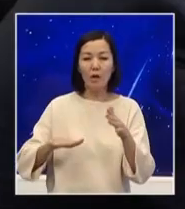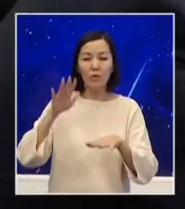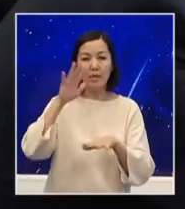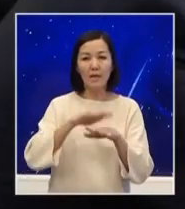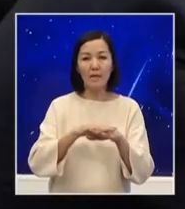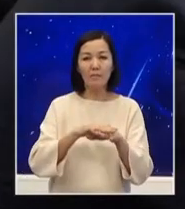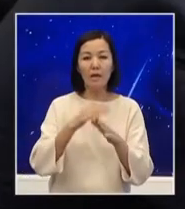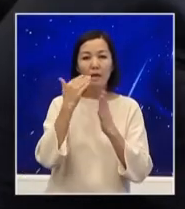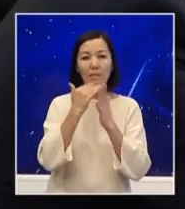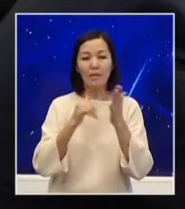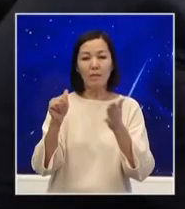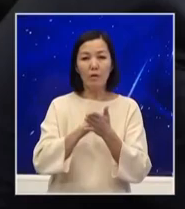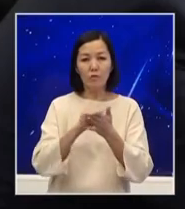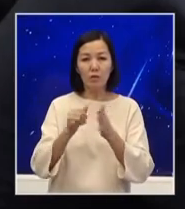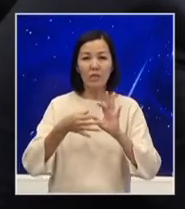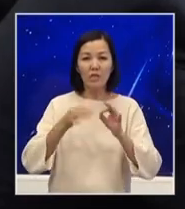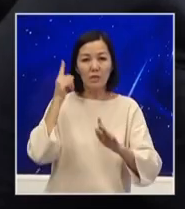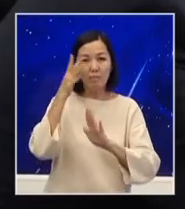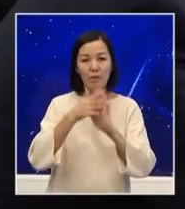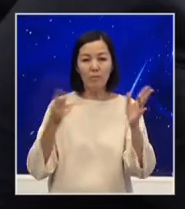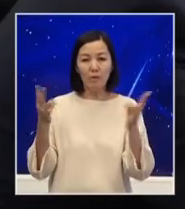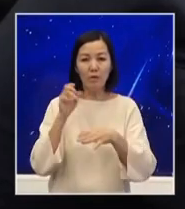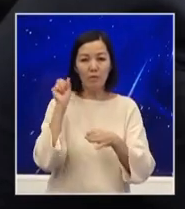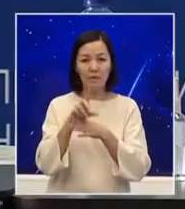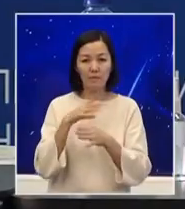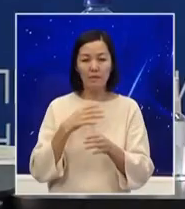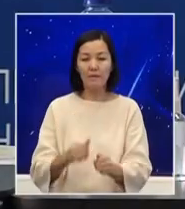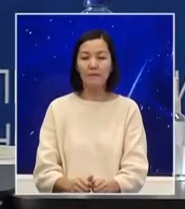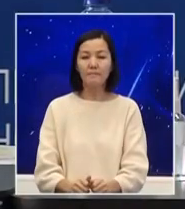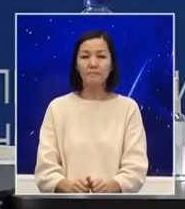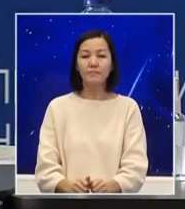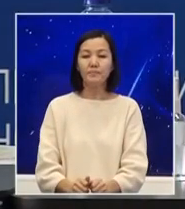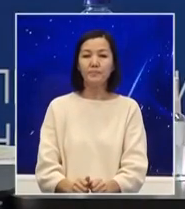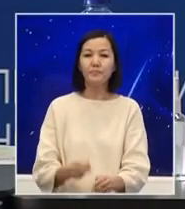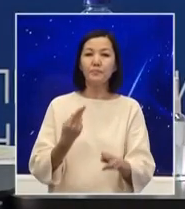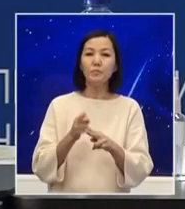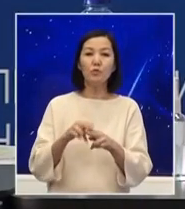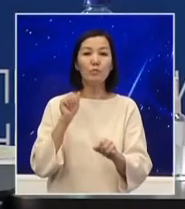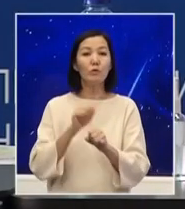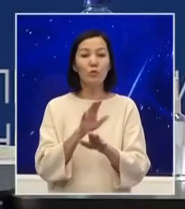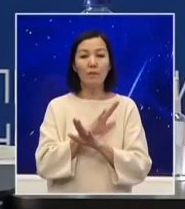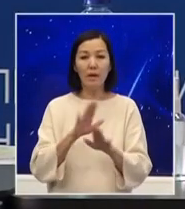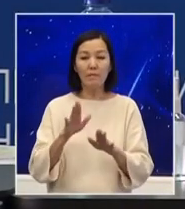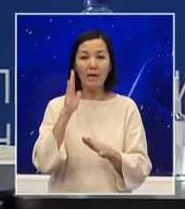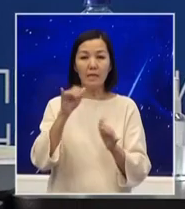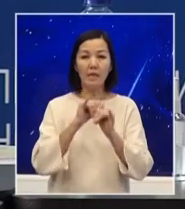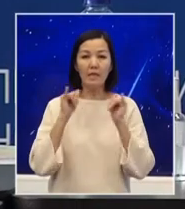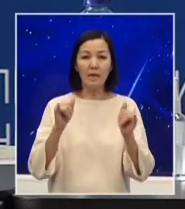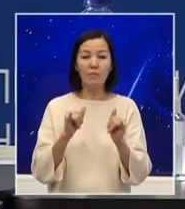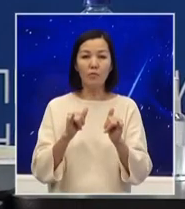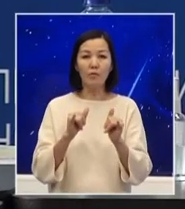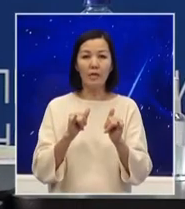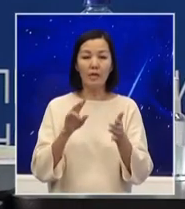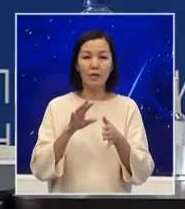әкімдеріне бағдарламалық құжатты жетік білулерін тапсырды. Осымен тоқтап қалмай, алдағы дамуымызды осы